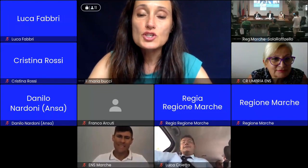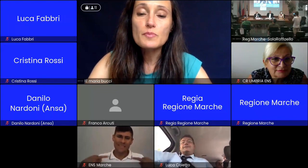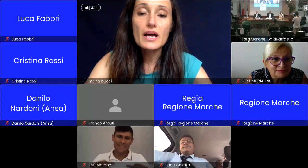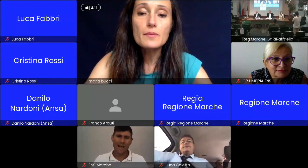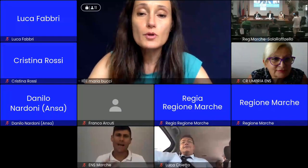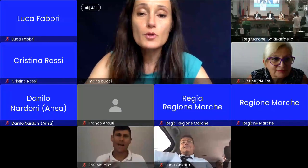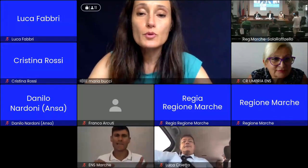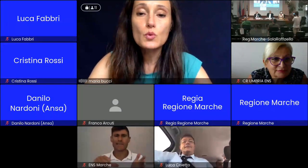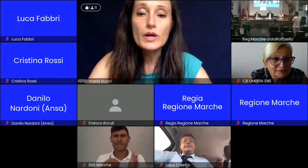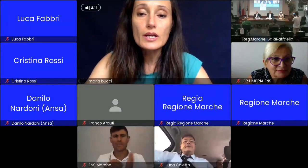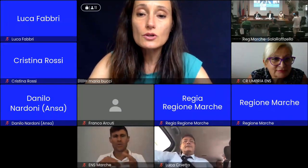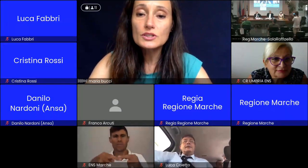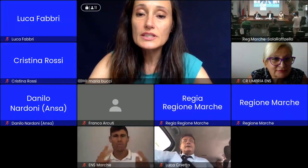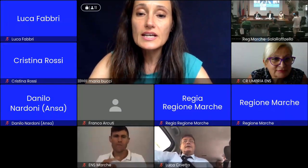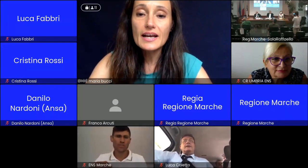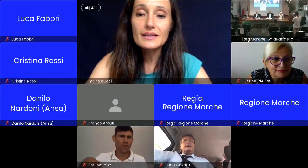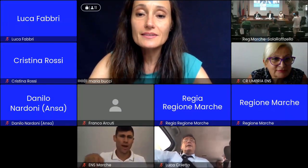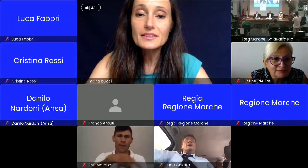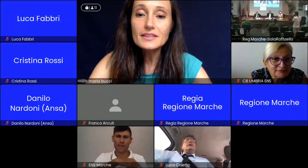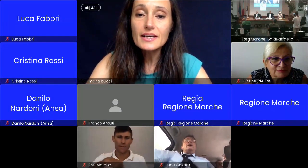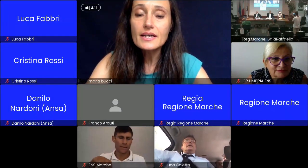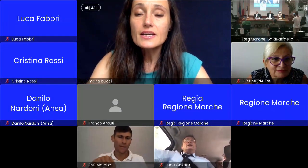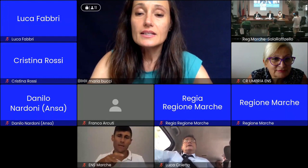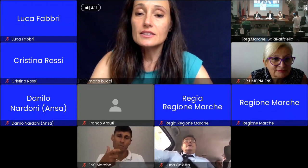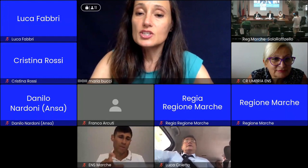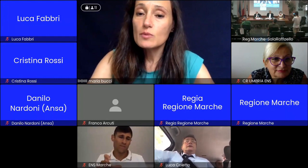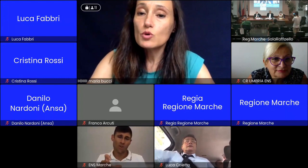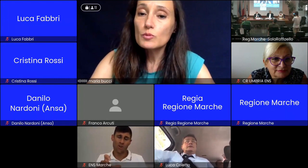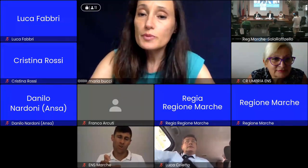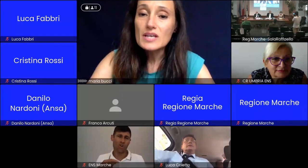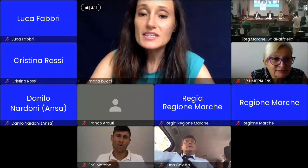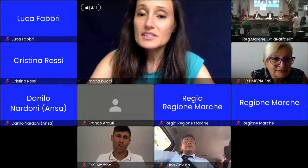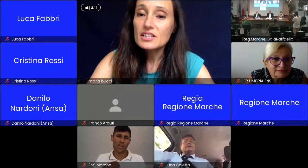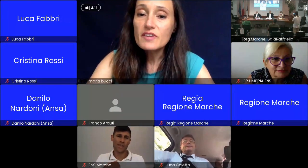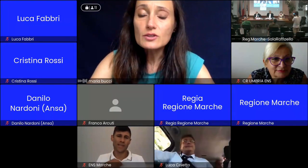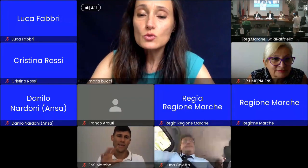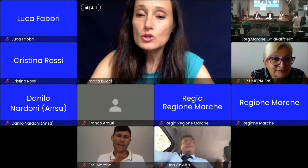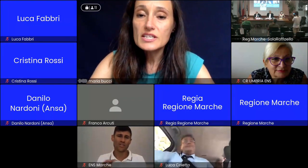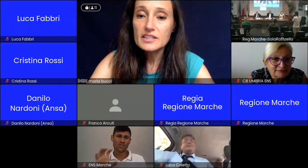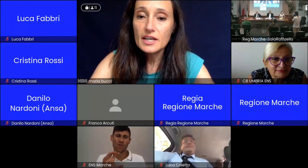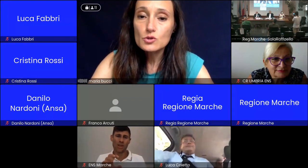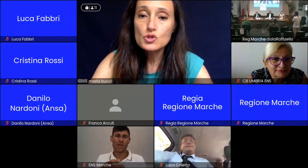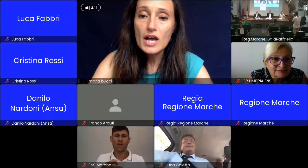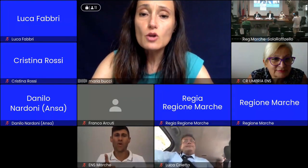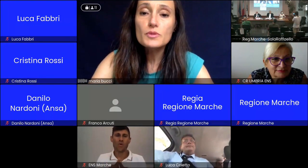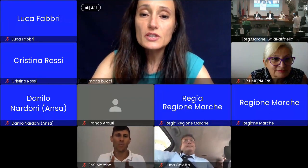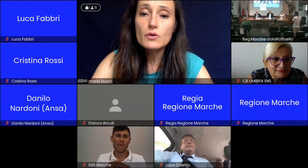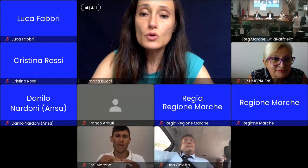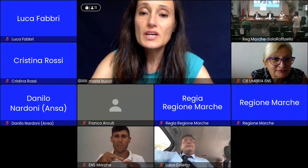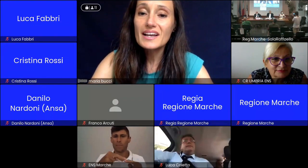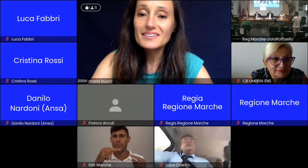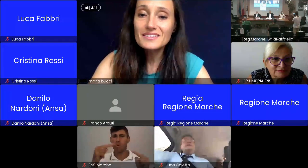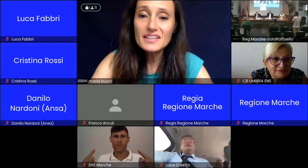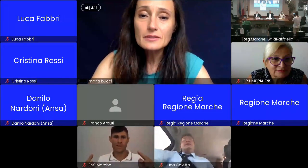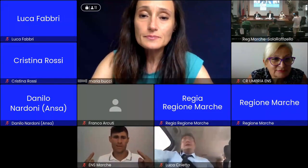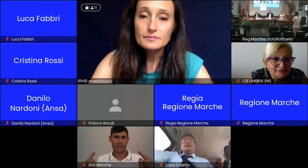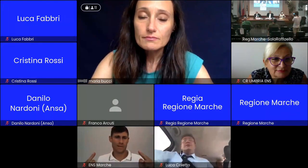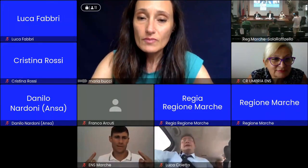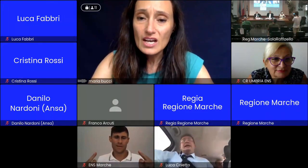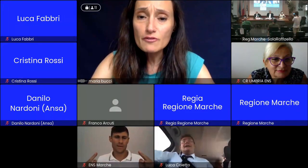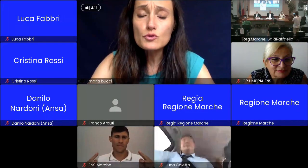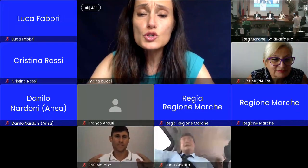L'obiettivo principale è proprio quello di garantire, diciamo col primo asse di intervento, quello del segretariato sociale, l'obiettivo è quello di